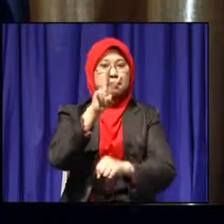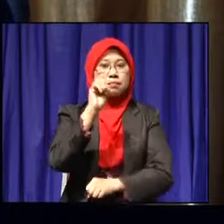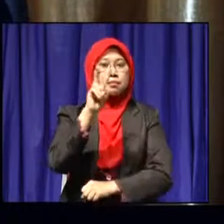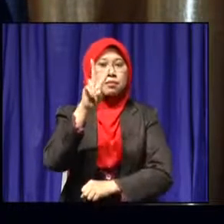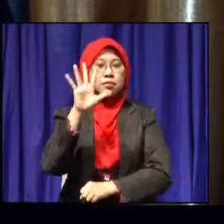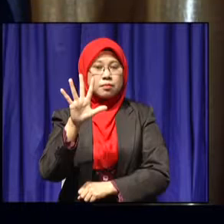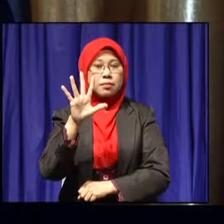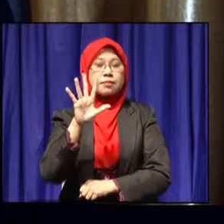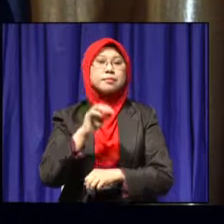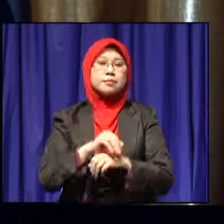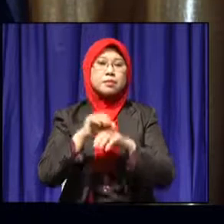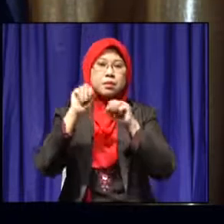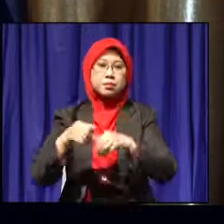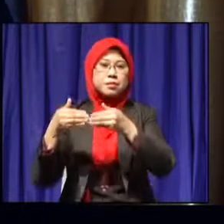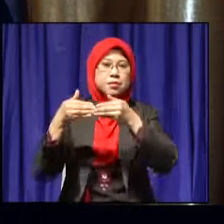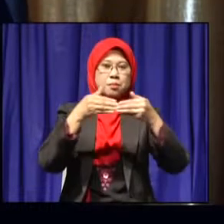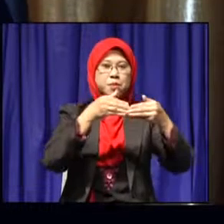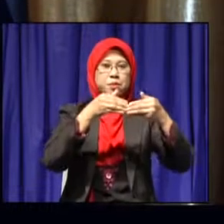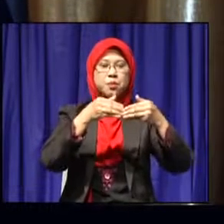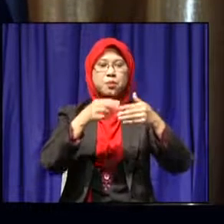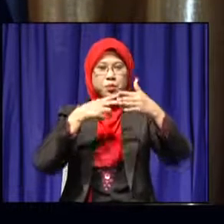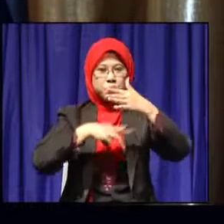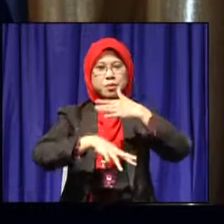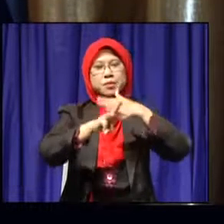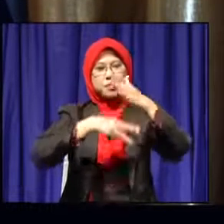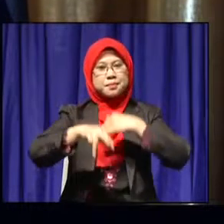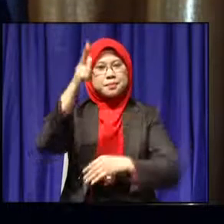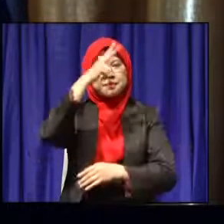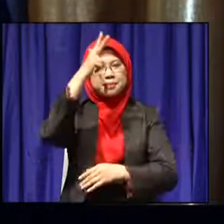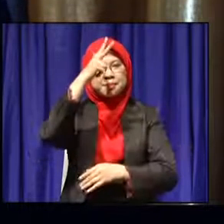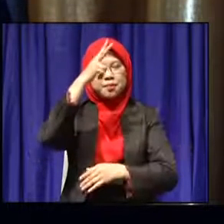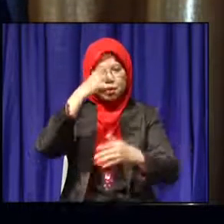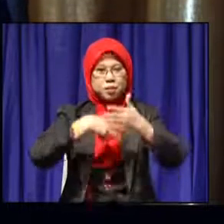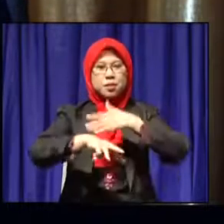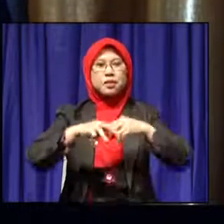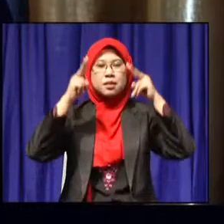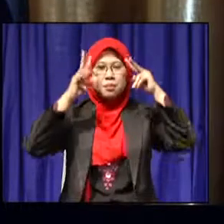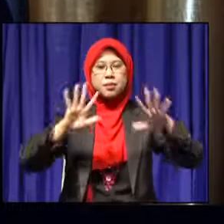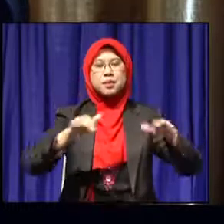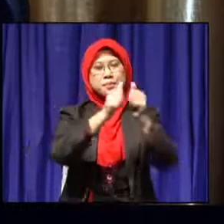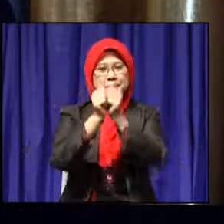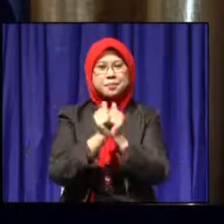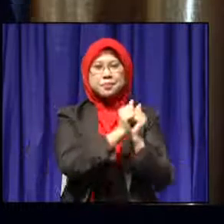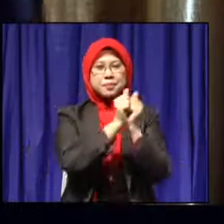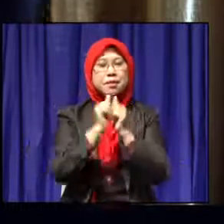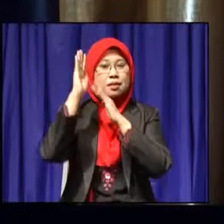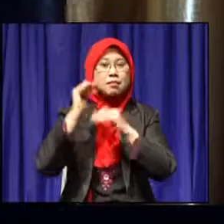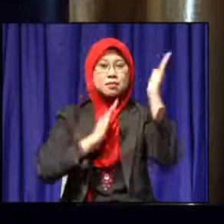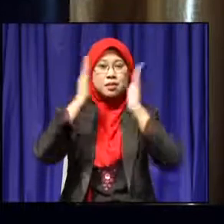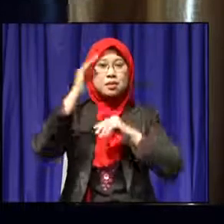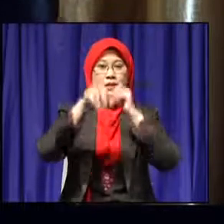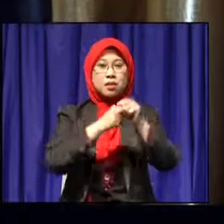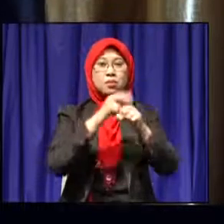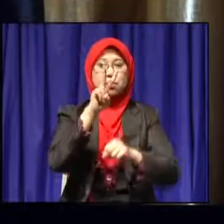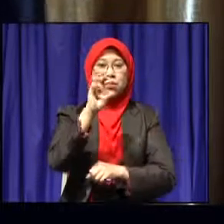akan menyambut wawasan Kerajaan Turki itu wawasan kemakmuran Spanyol lisir pada tahun